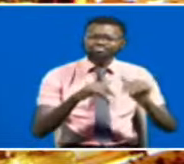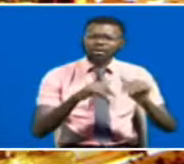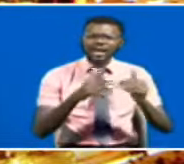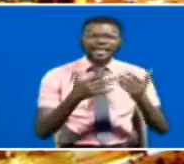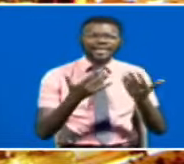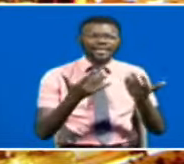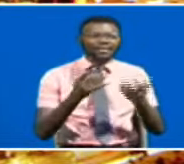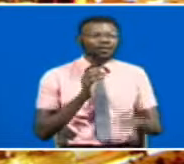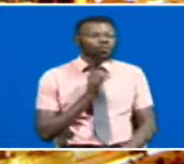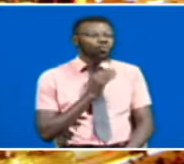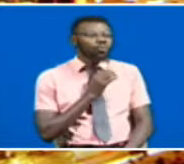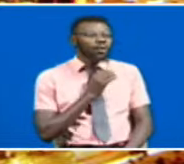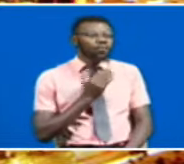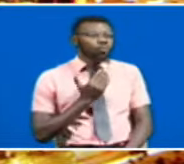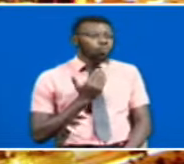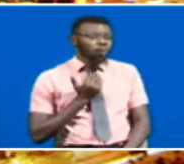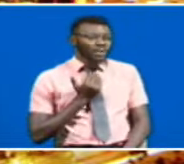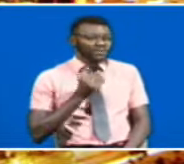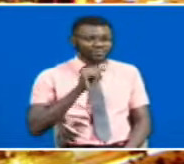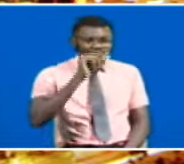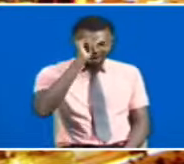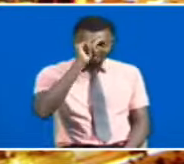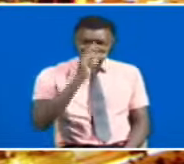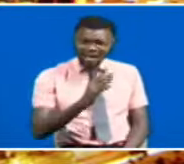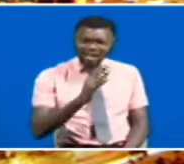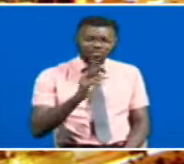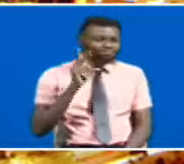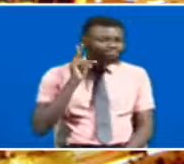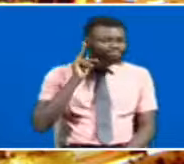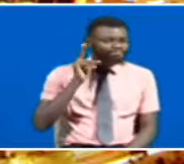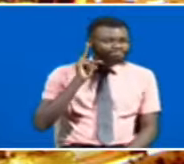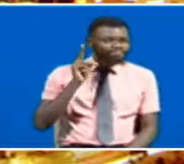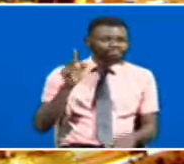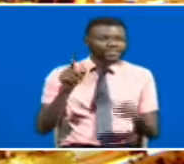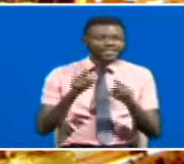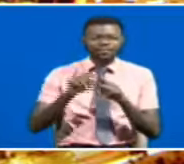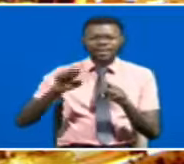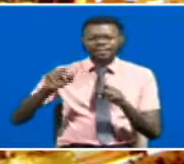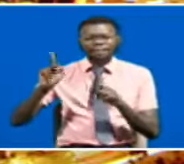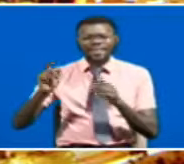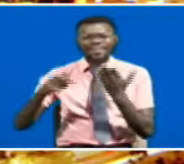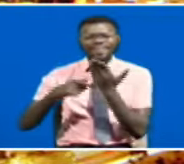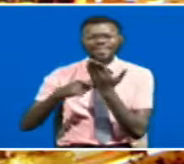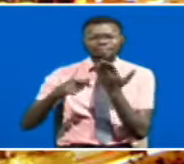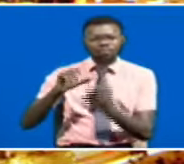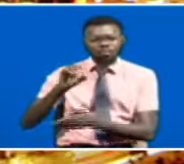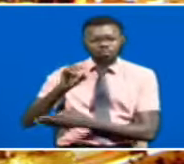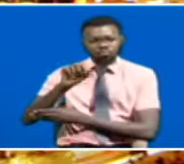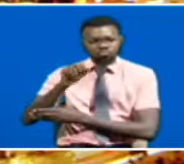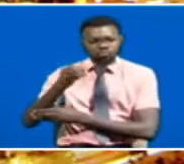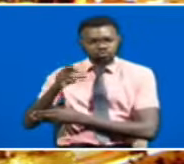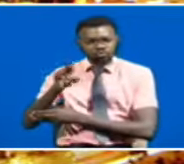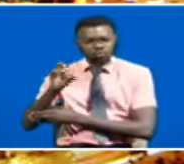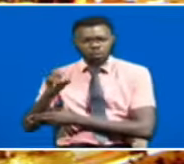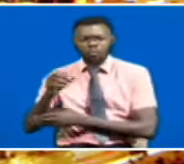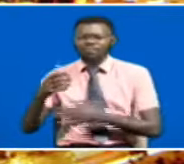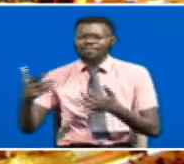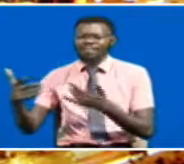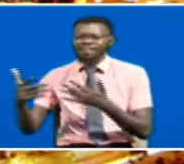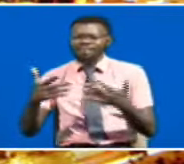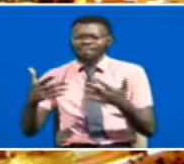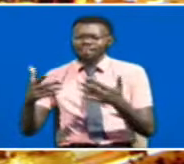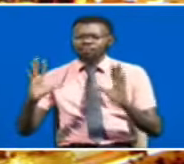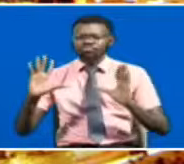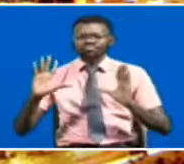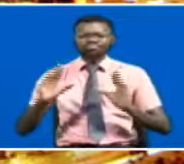Mbunge Arati pamoja na mbunge wa Mugirango ya Kusini Silvanus Osoro kuzika tofauti zao na kukubali kufanya kazi pamoja.